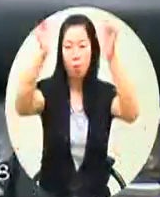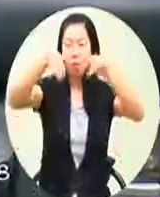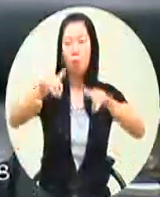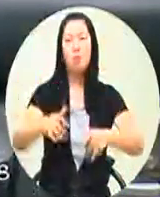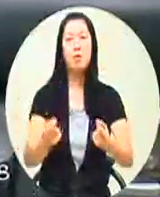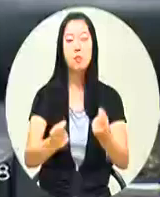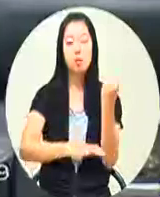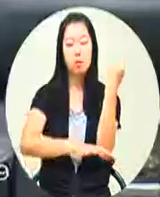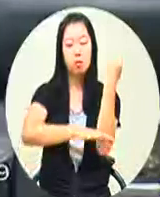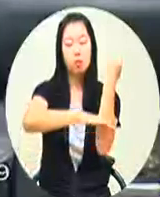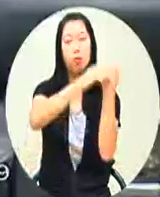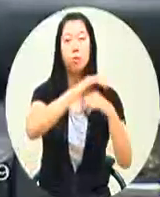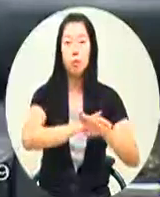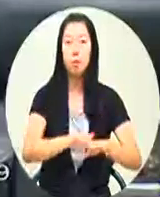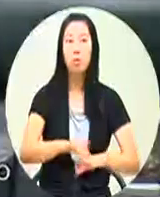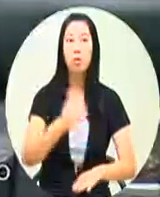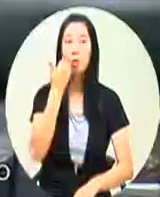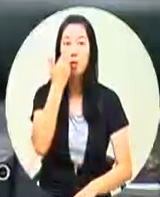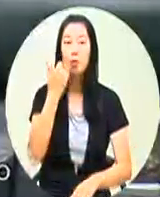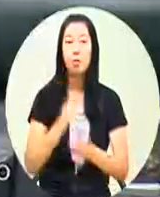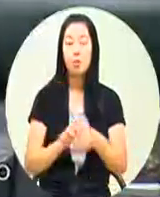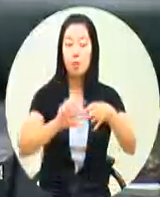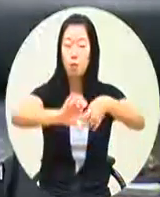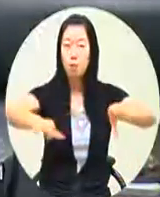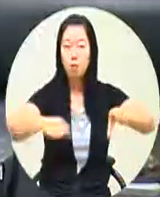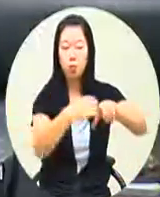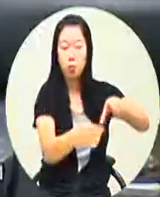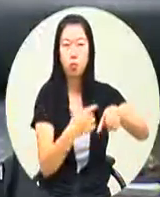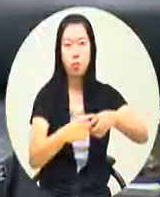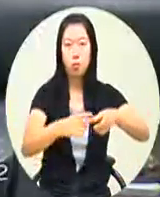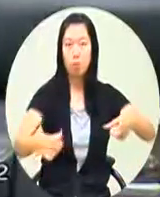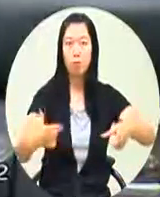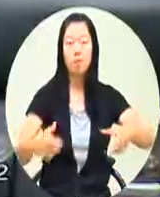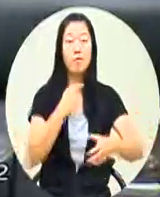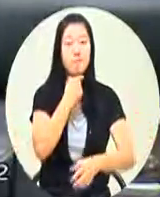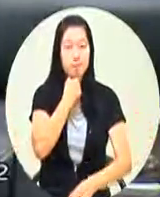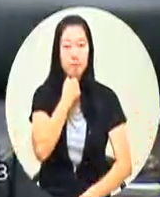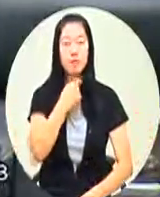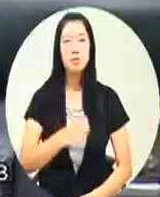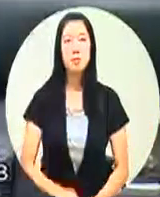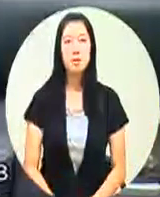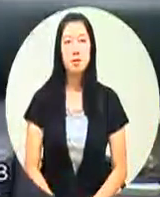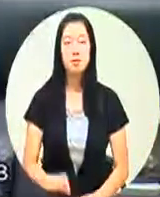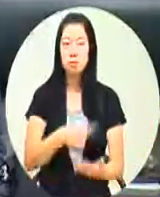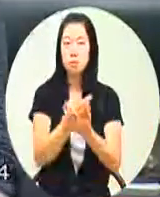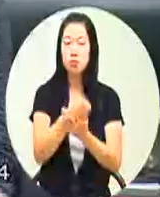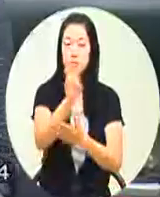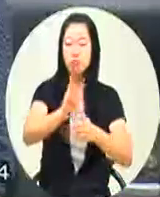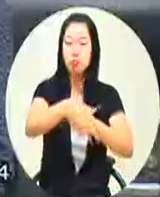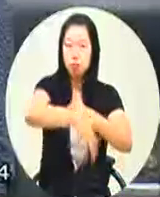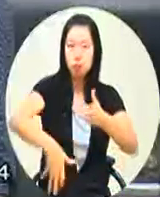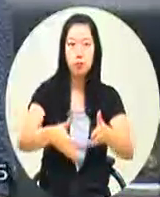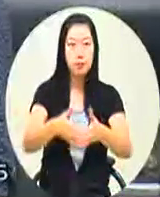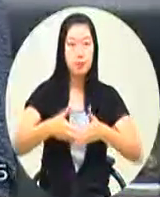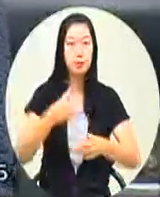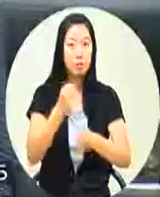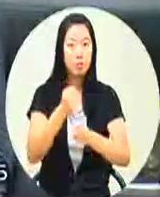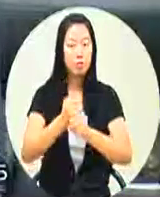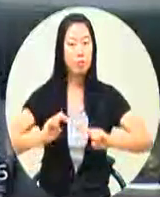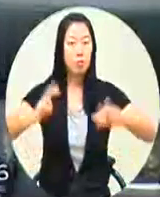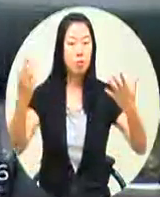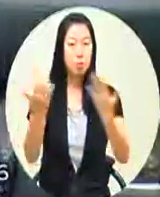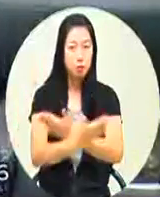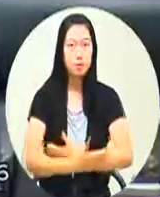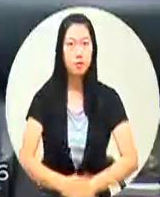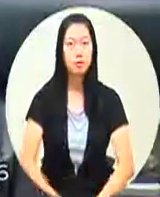是加大管径之外，这个是必要的，我认为整体水系的处理是要做了。那当